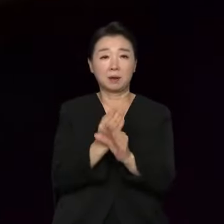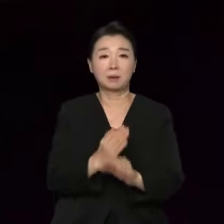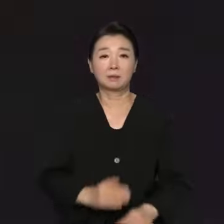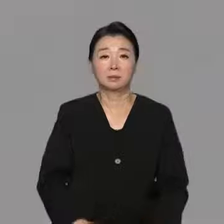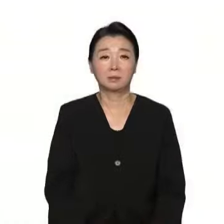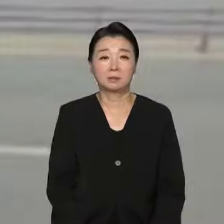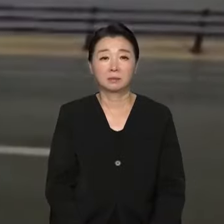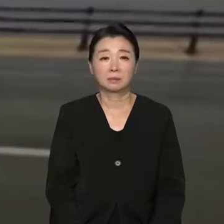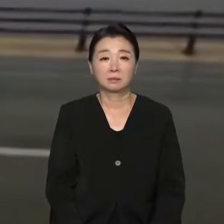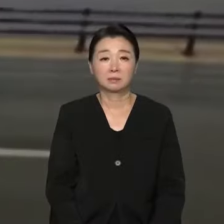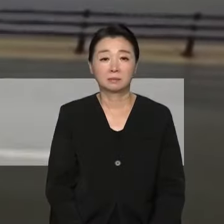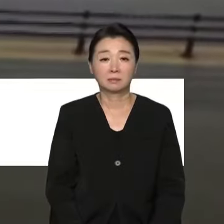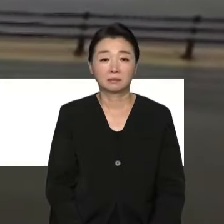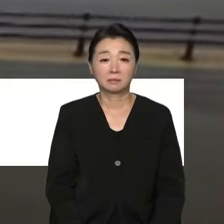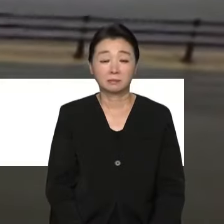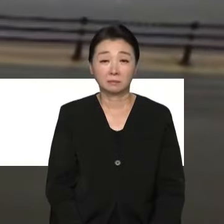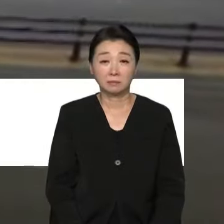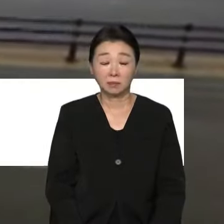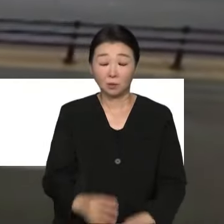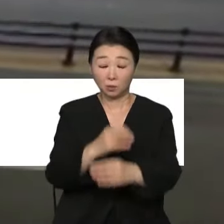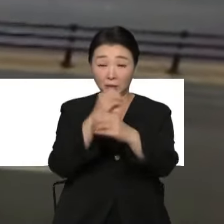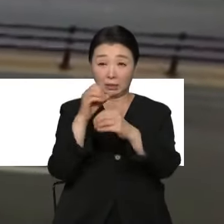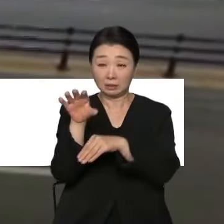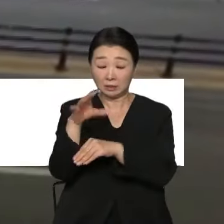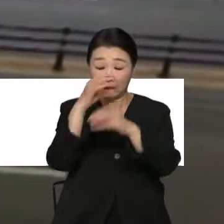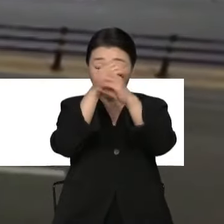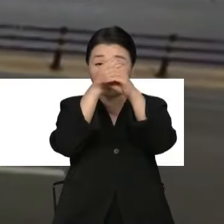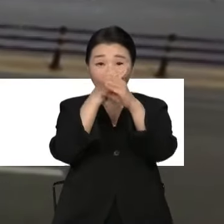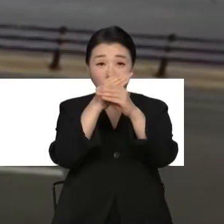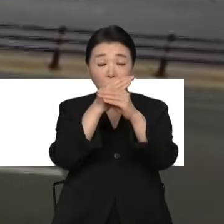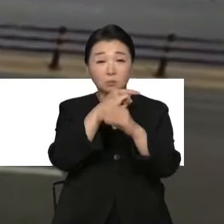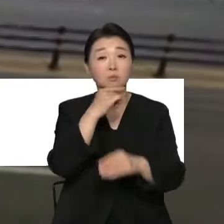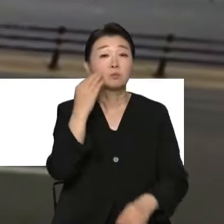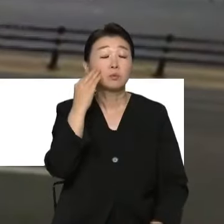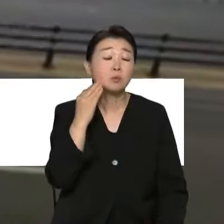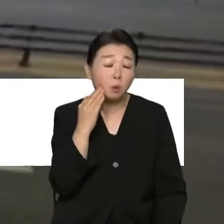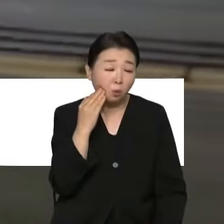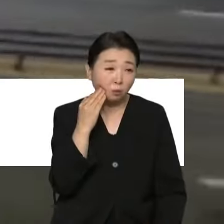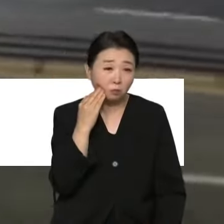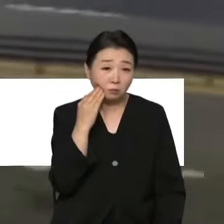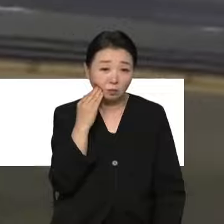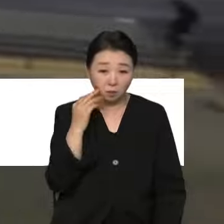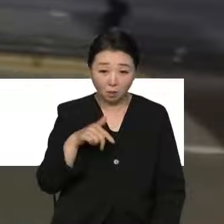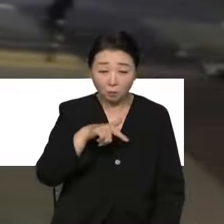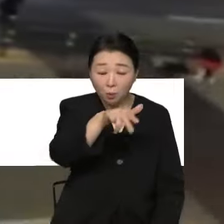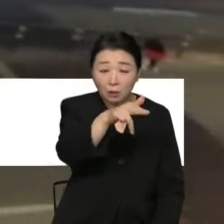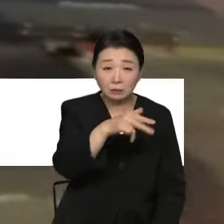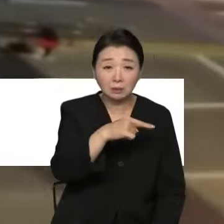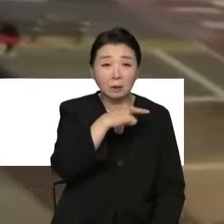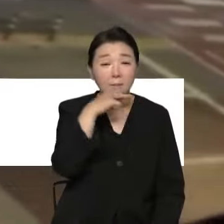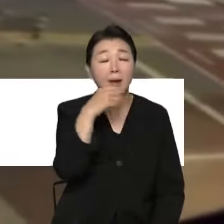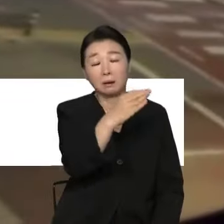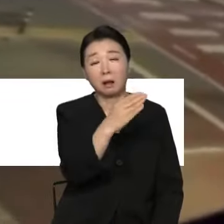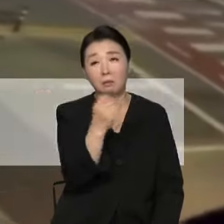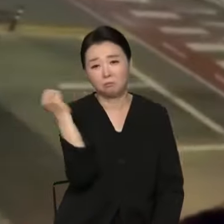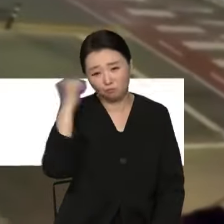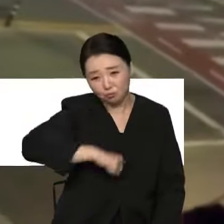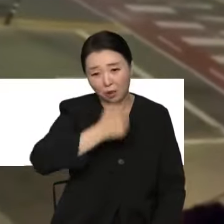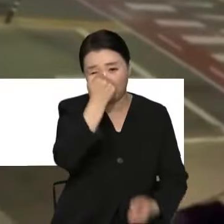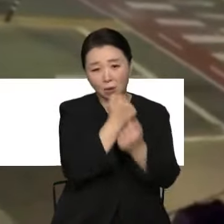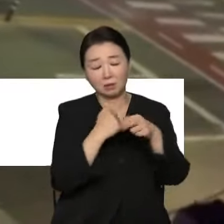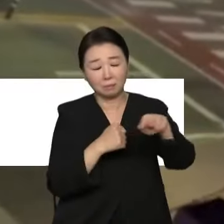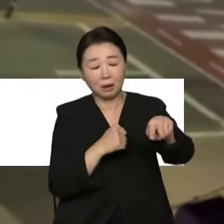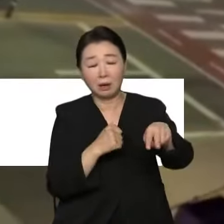있습니다 차량 신호는 녹색이고 보행자 신호가 색이었어요 무다 사고로 지금 하게 되고 있고 녹색 신라고